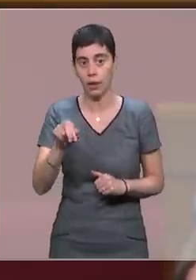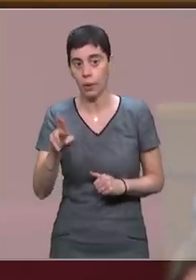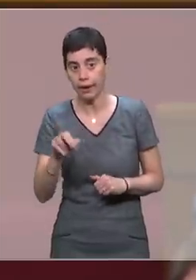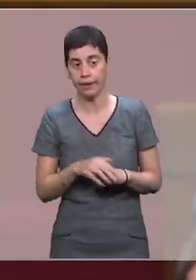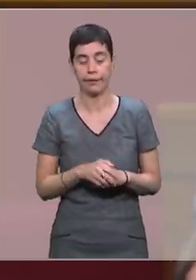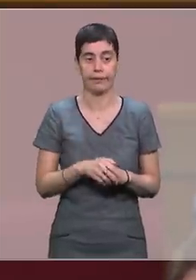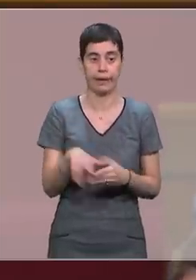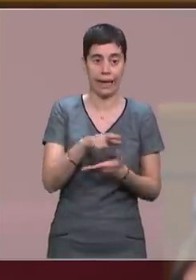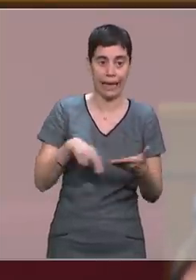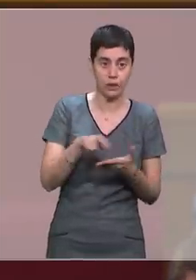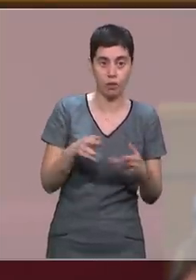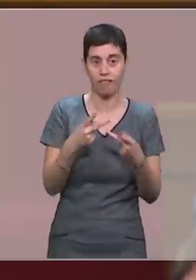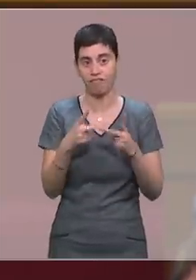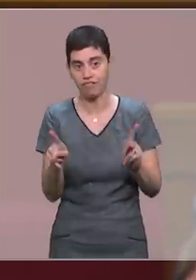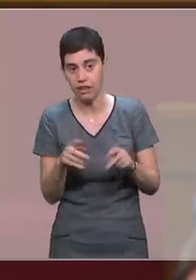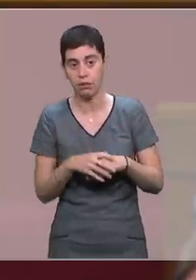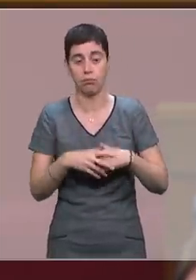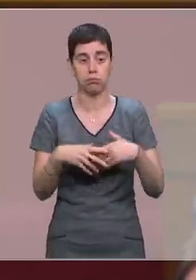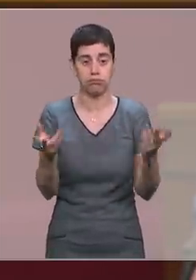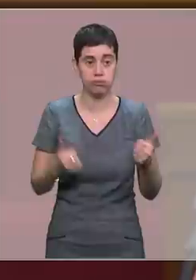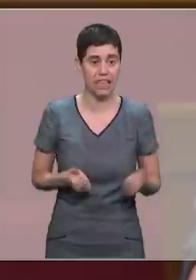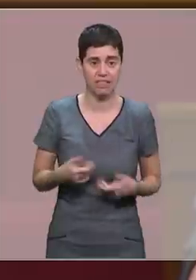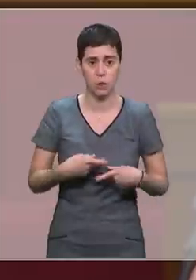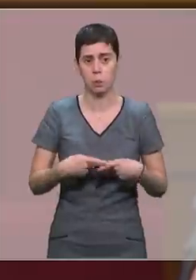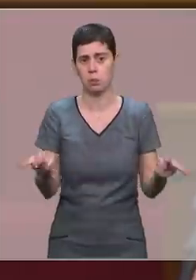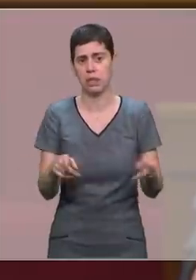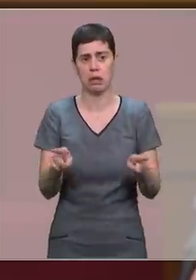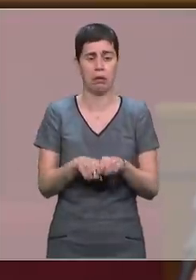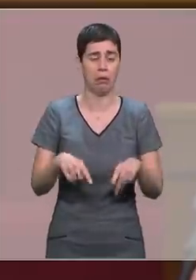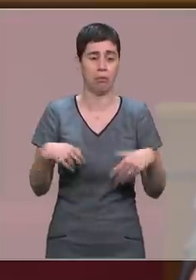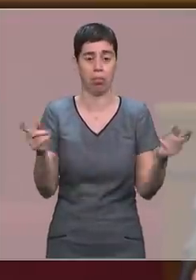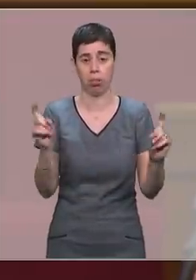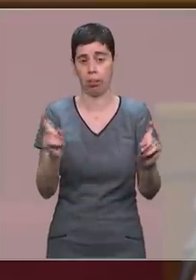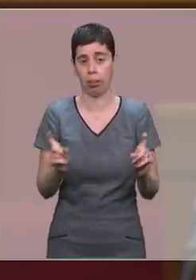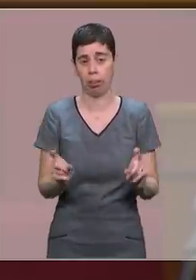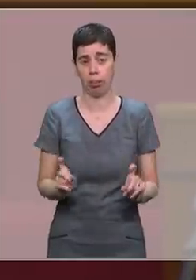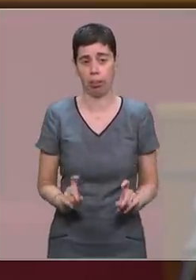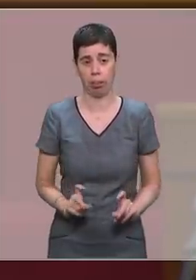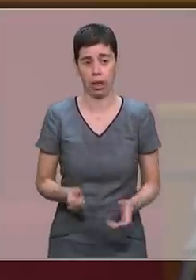des régions aux métropoles, le service public est bradé depuis plusieurs années.